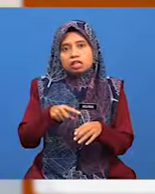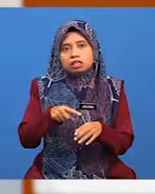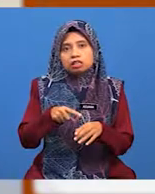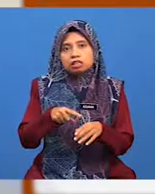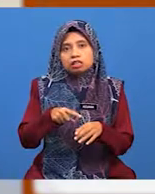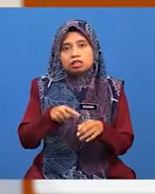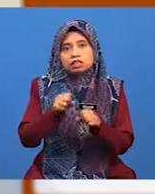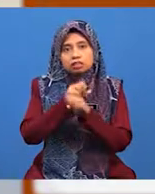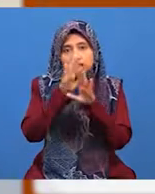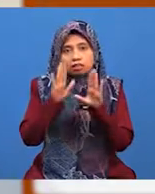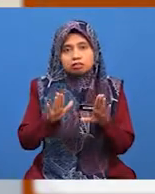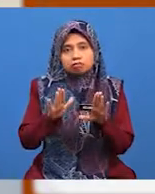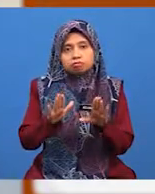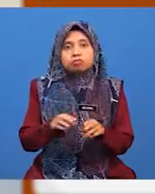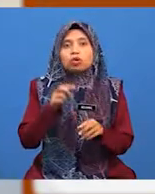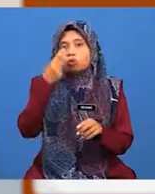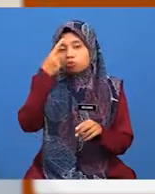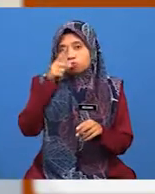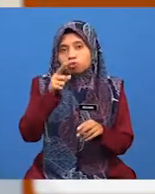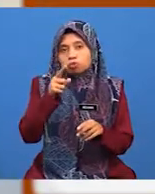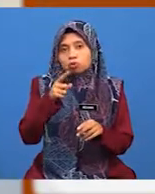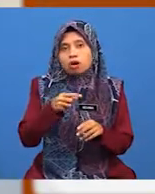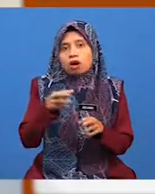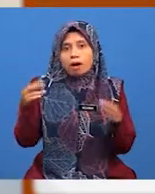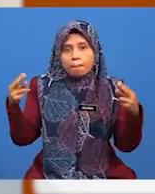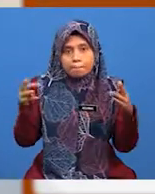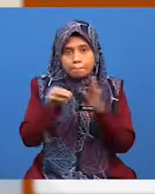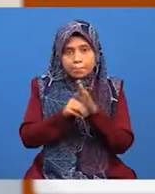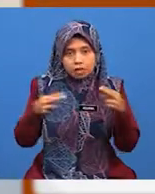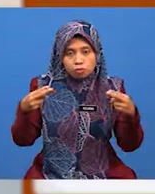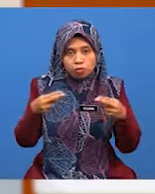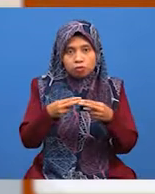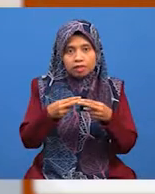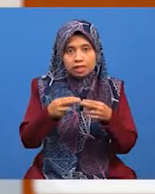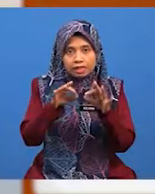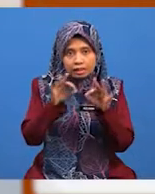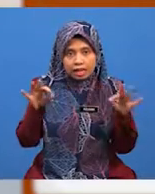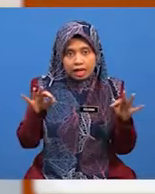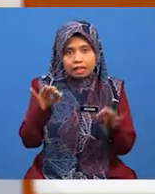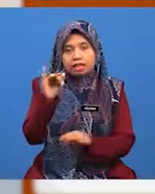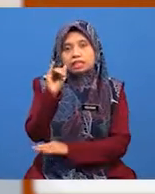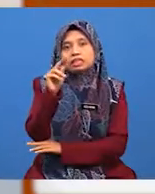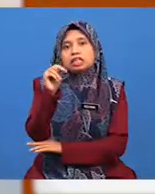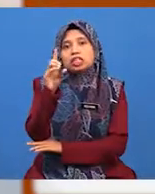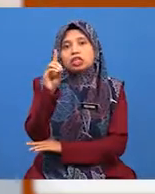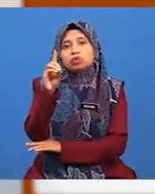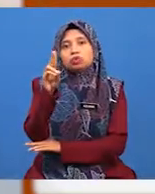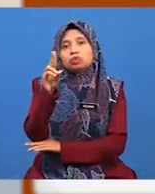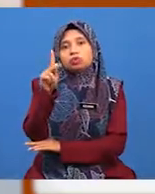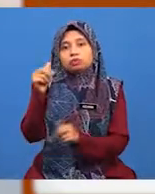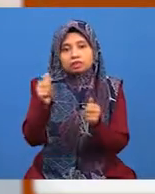pancangan keterangan. Untuk menghubungkan ayat induk dan ayat keterangan